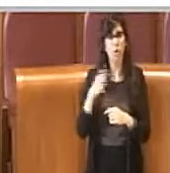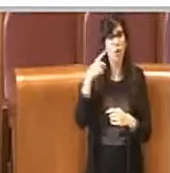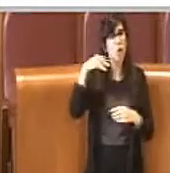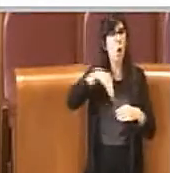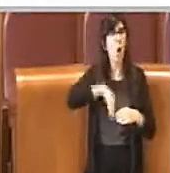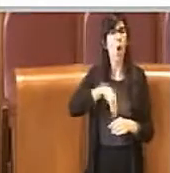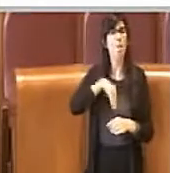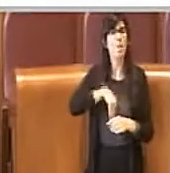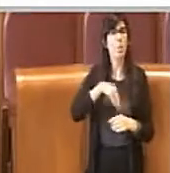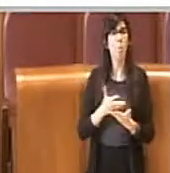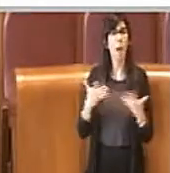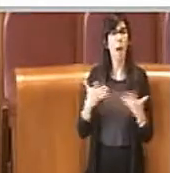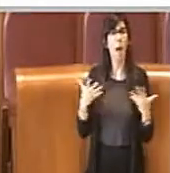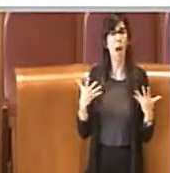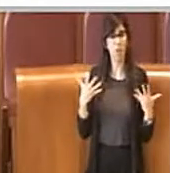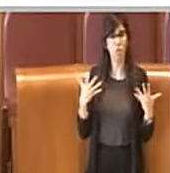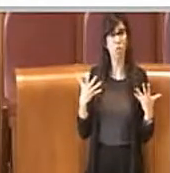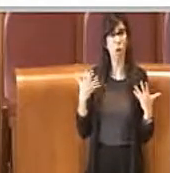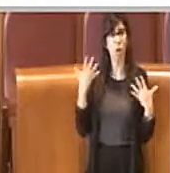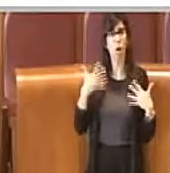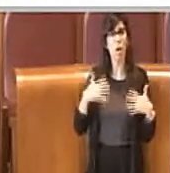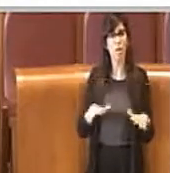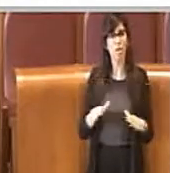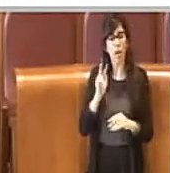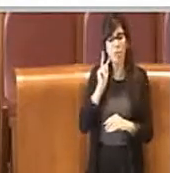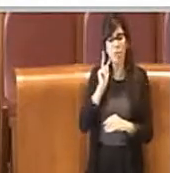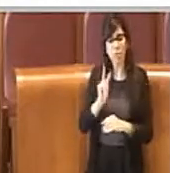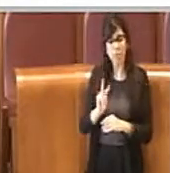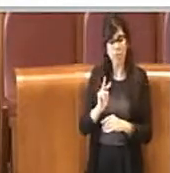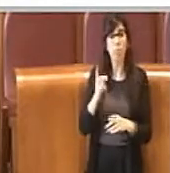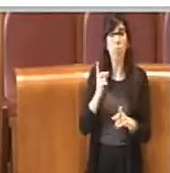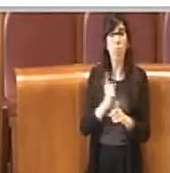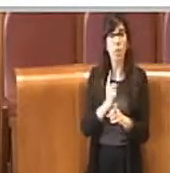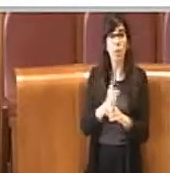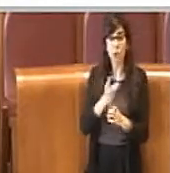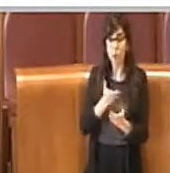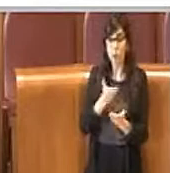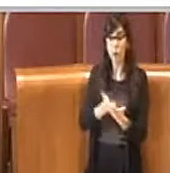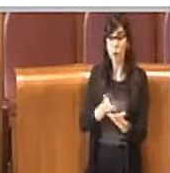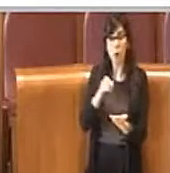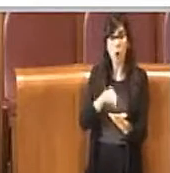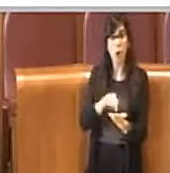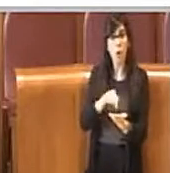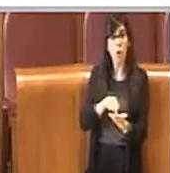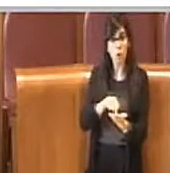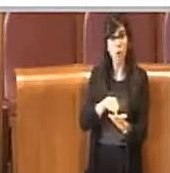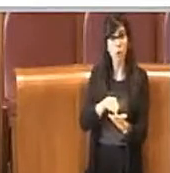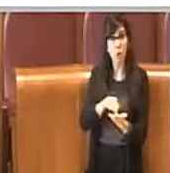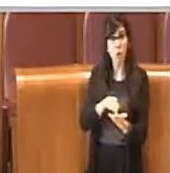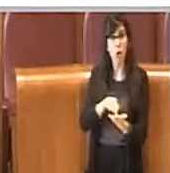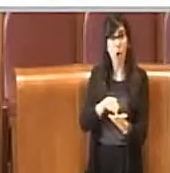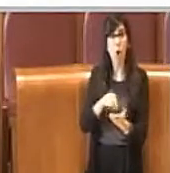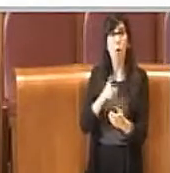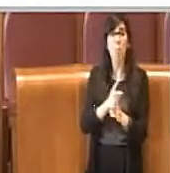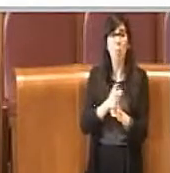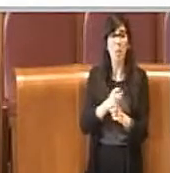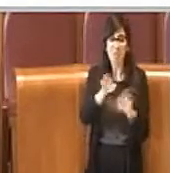consapevolezza ulteriore della necessità che sia portata nuova linfa a quella compagine di